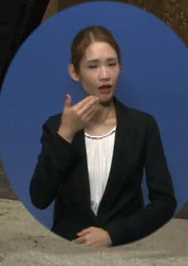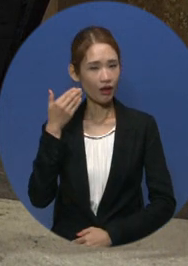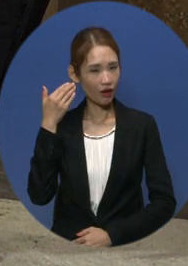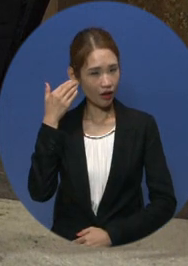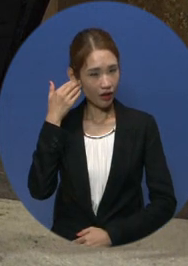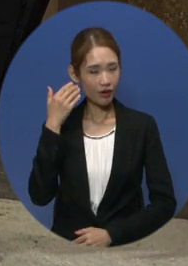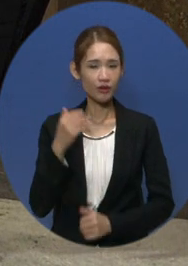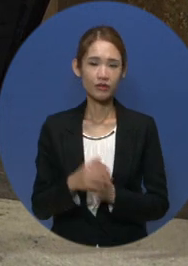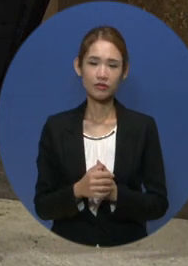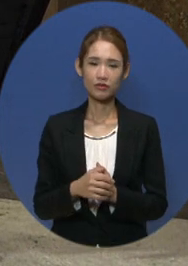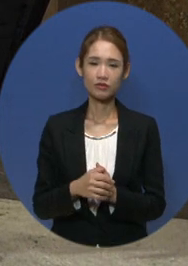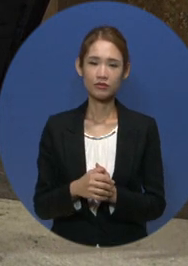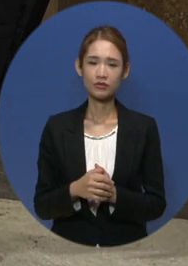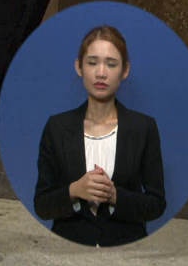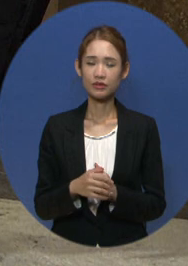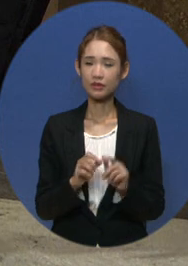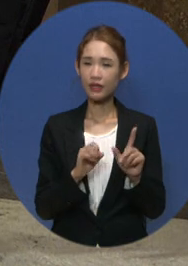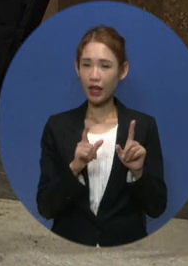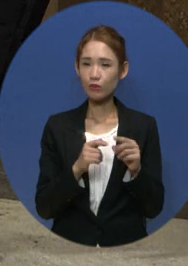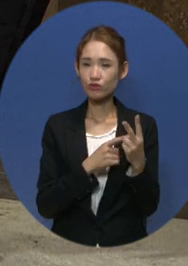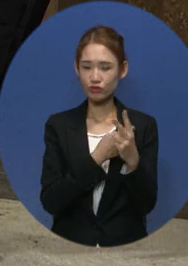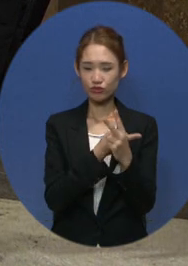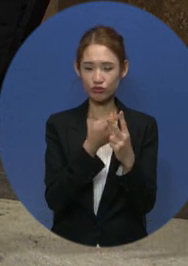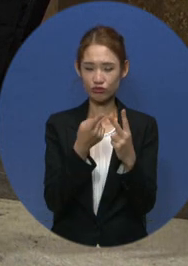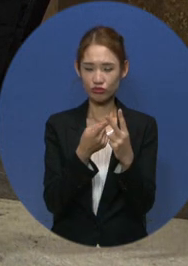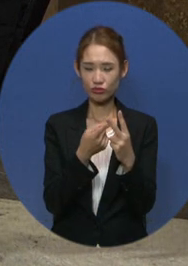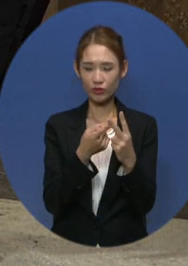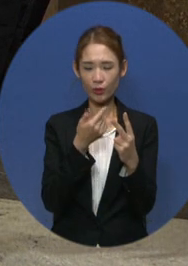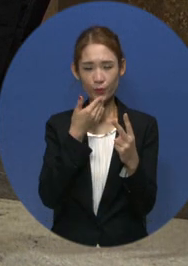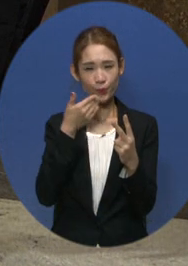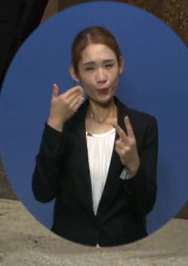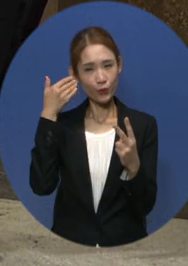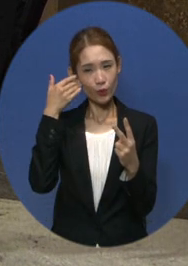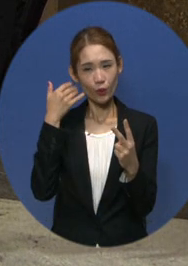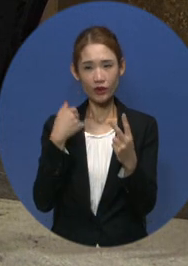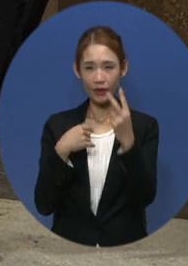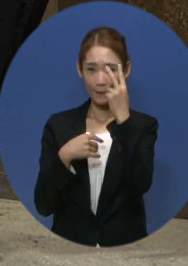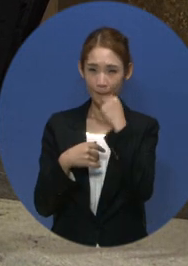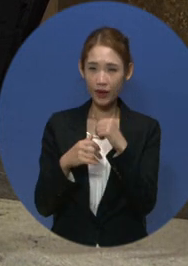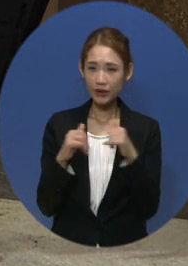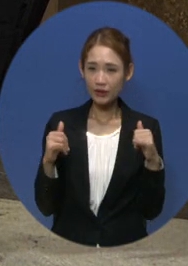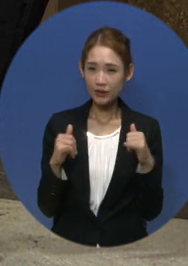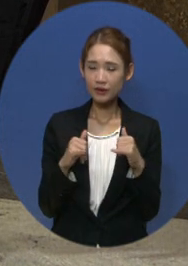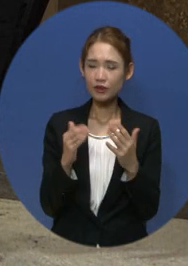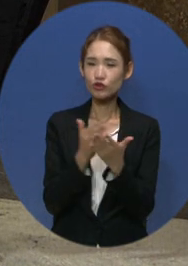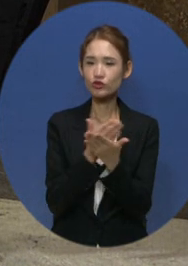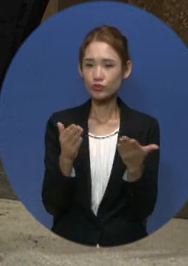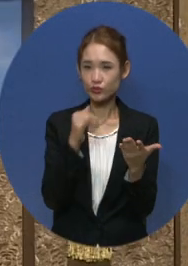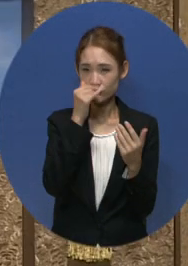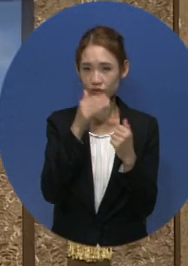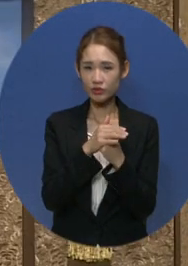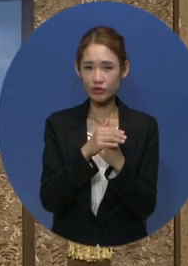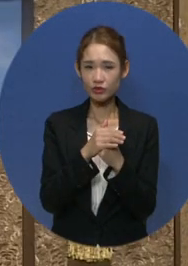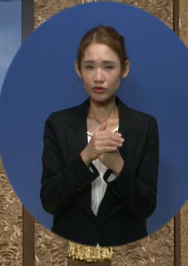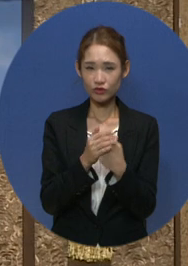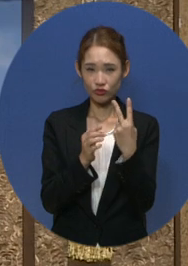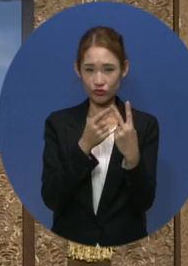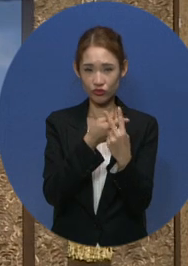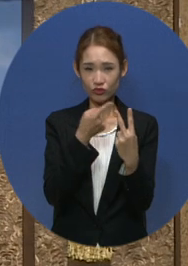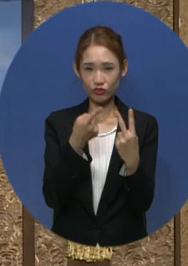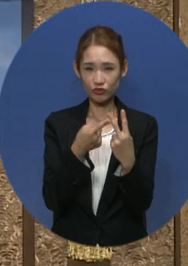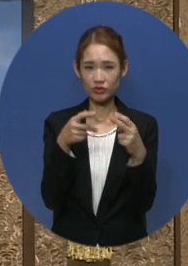장애인. 근데 이제 주로 이제 맹인, 농인 이렇게 하지 않습니까? 이게 두 장애가